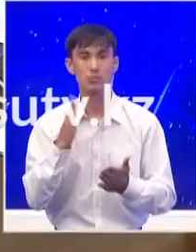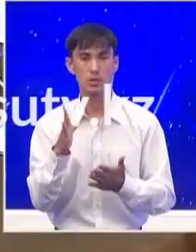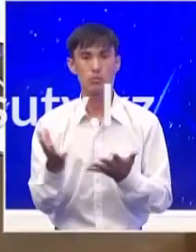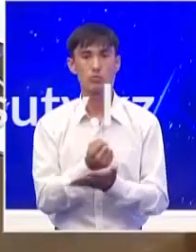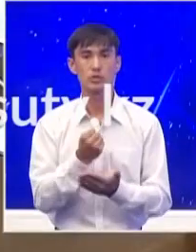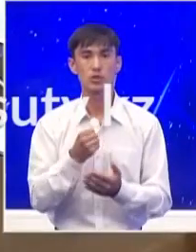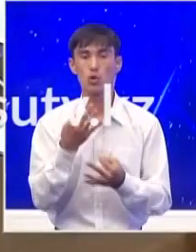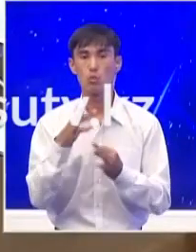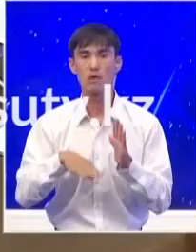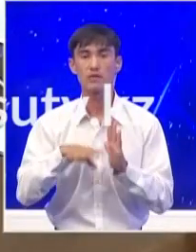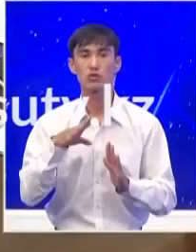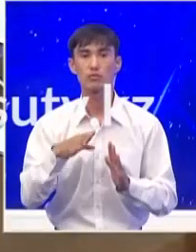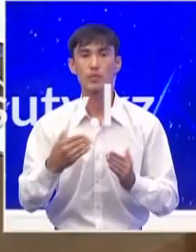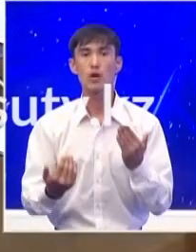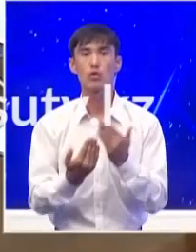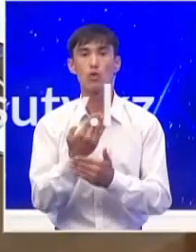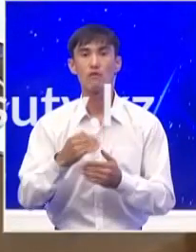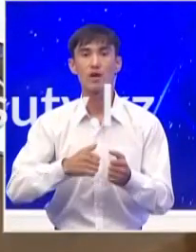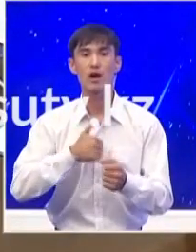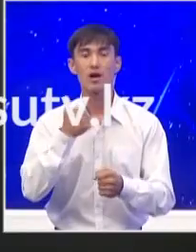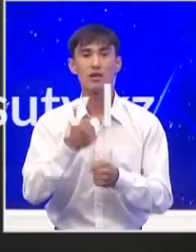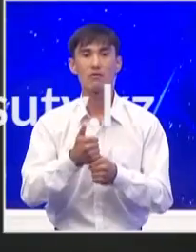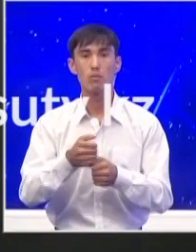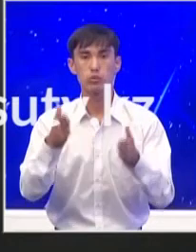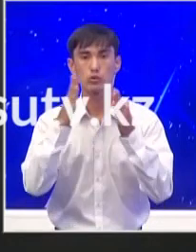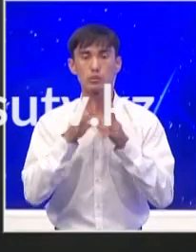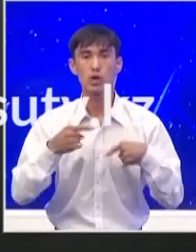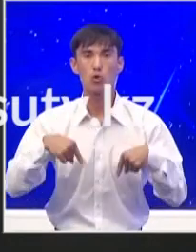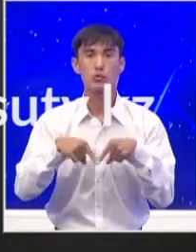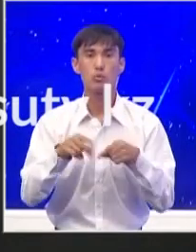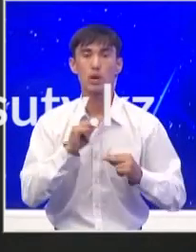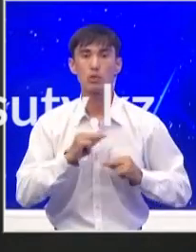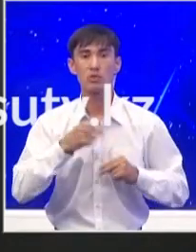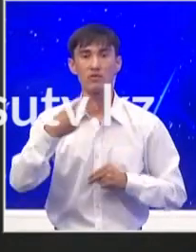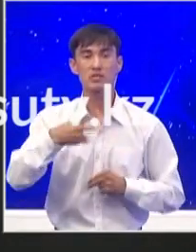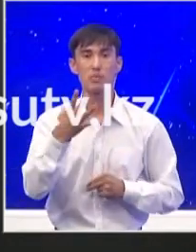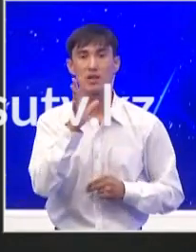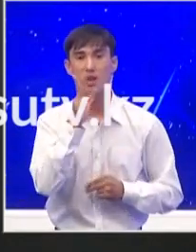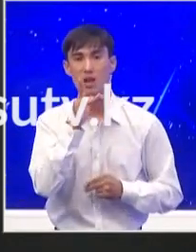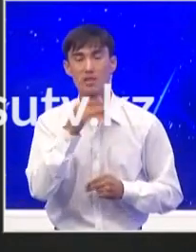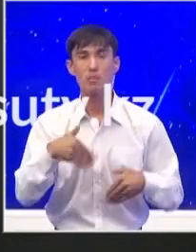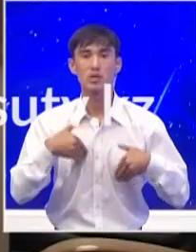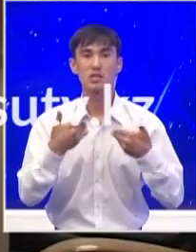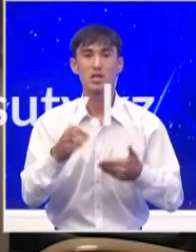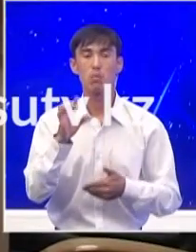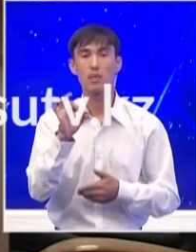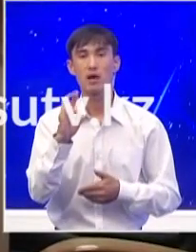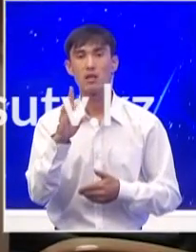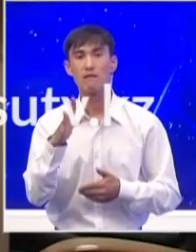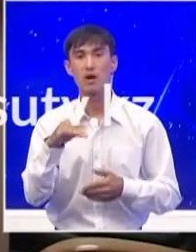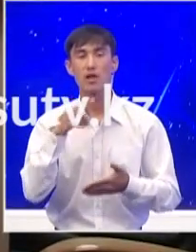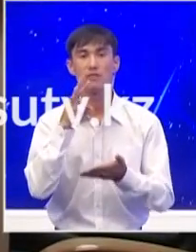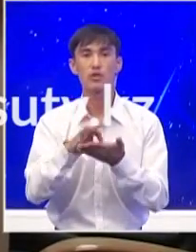новый глава мусульманского сообщества проработал на благо региона почти 25 лет но пожеланиям odeco баталова он